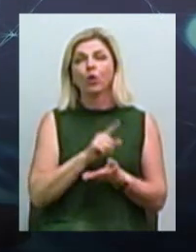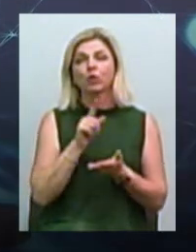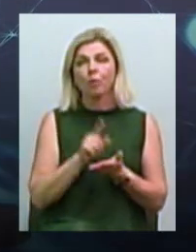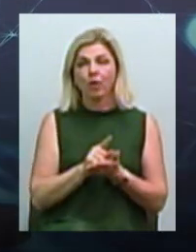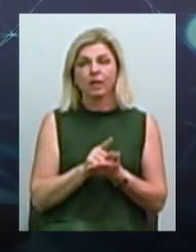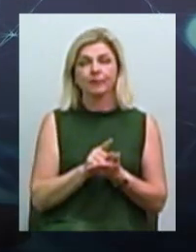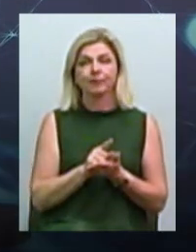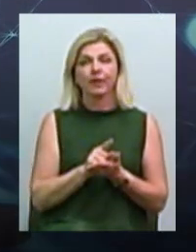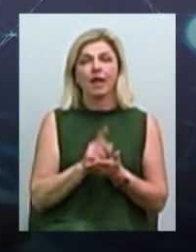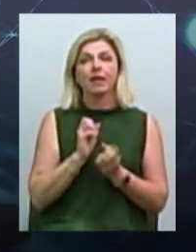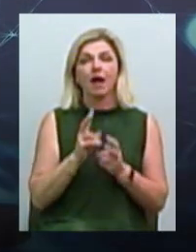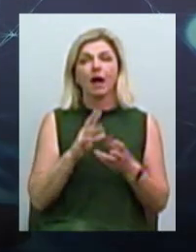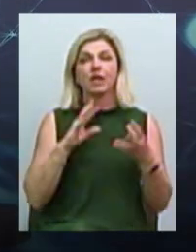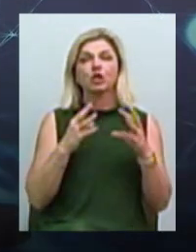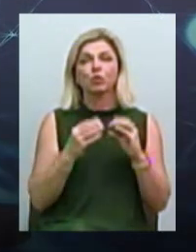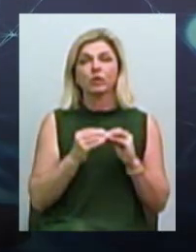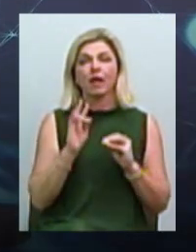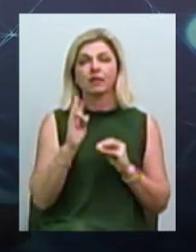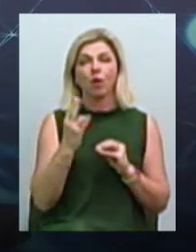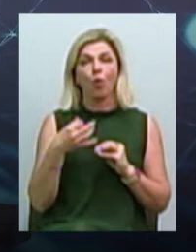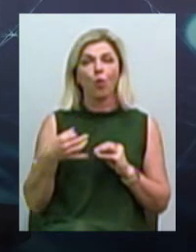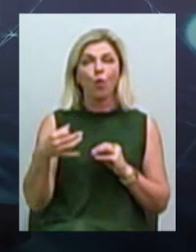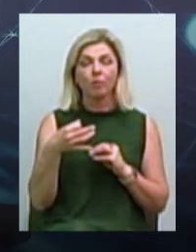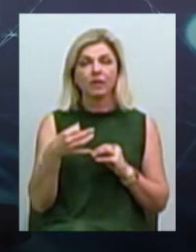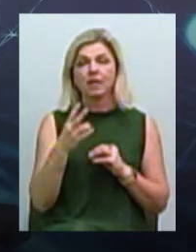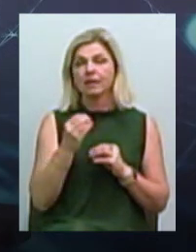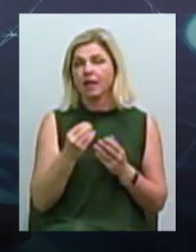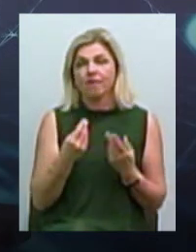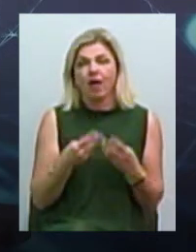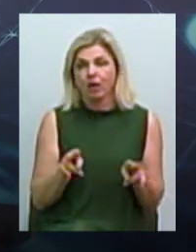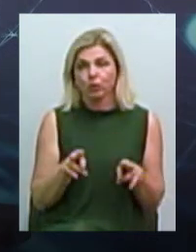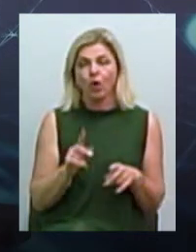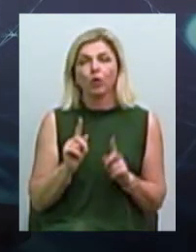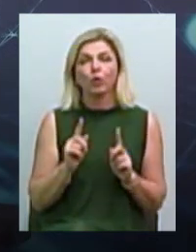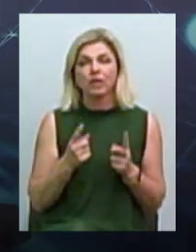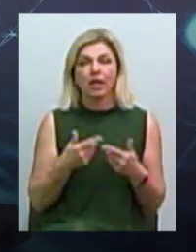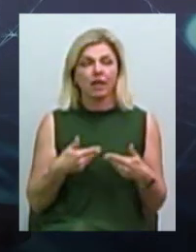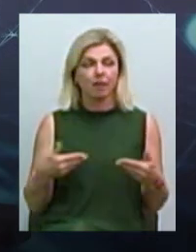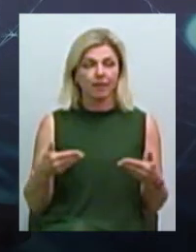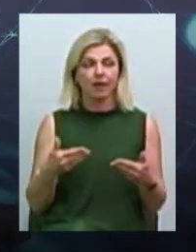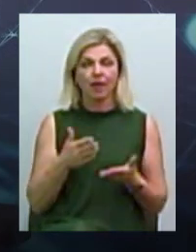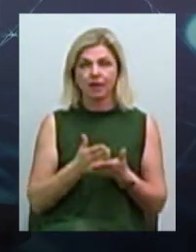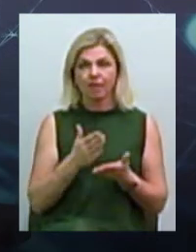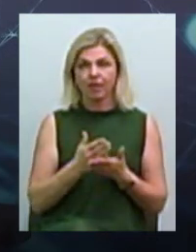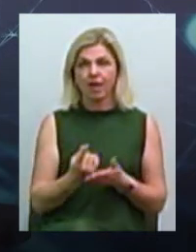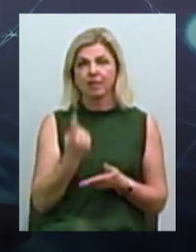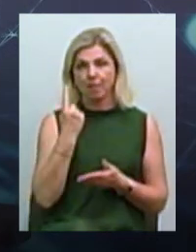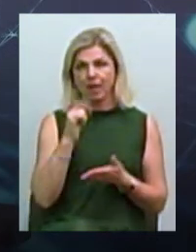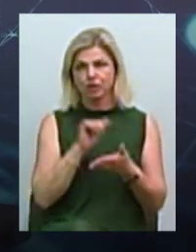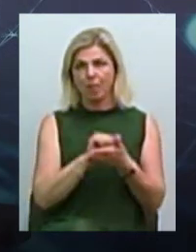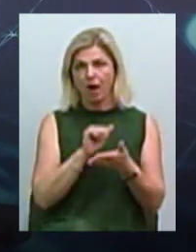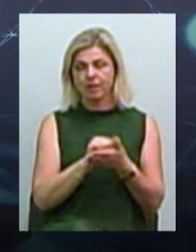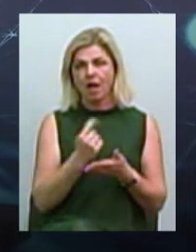Славоміра Новака звертати на Миколаївську область, ну, вже не варто, оскільки ми є на перших шпальтах і